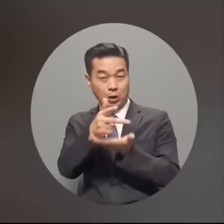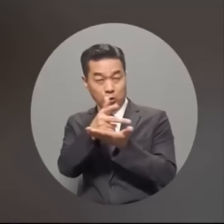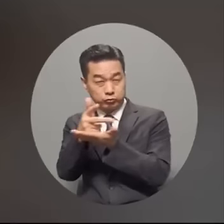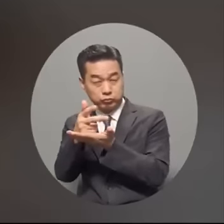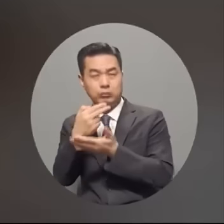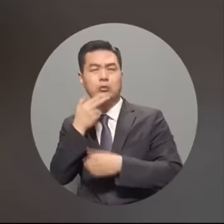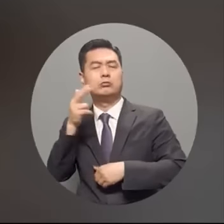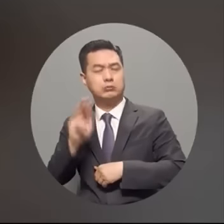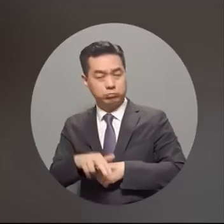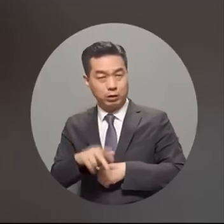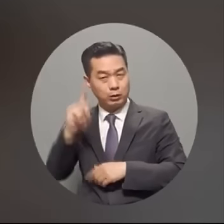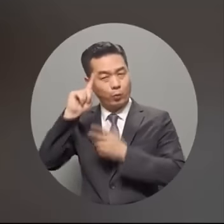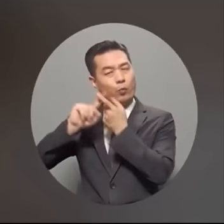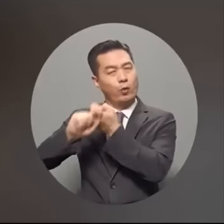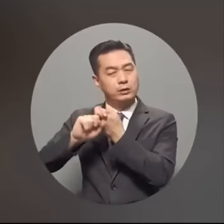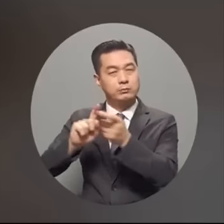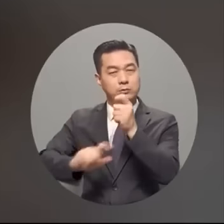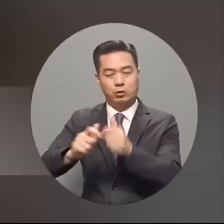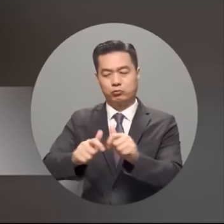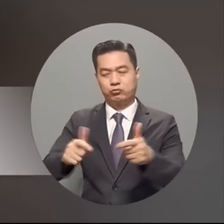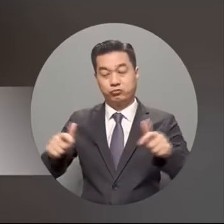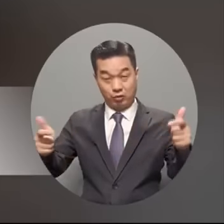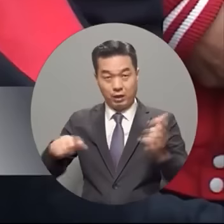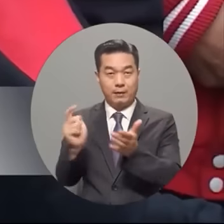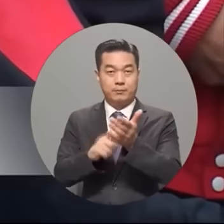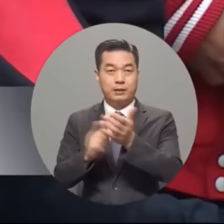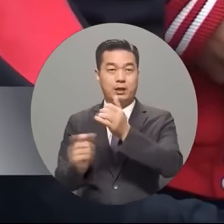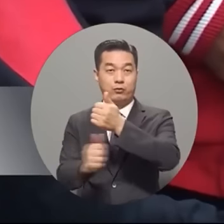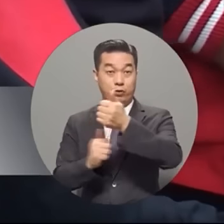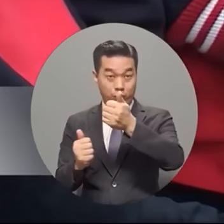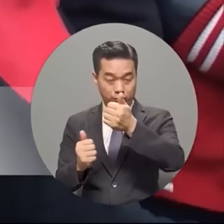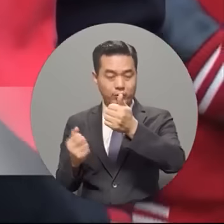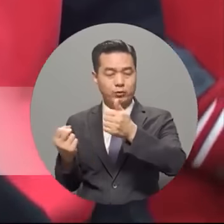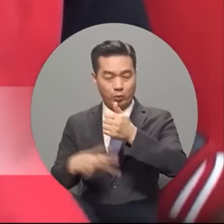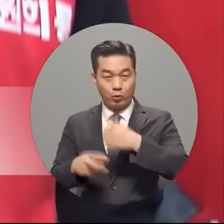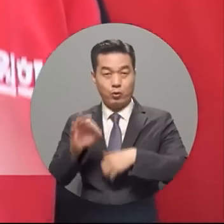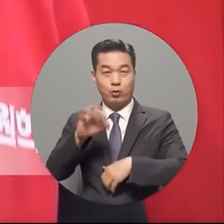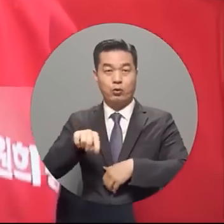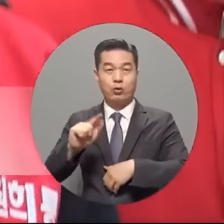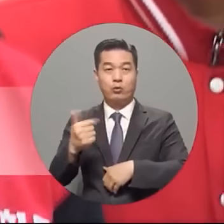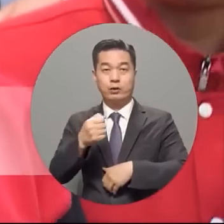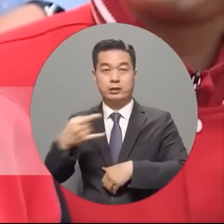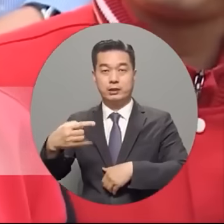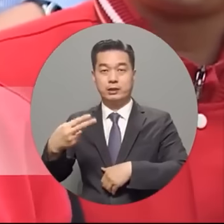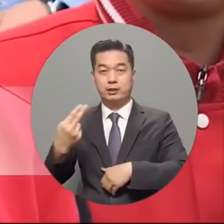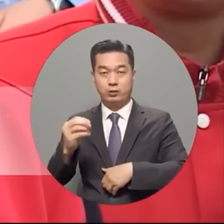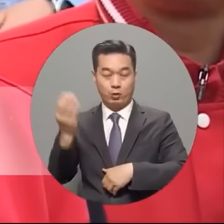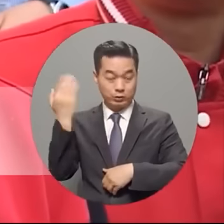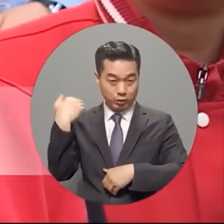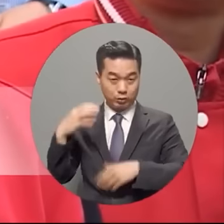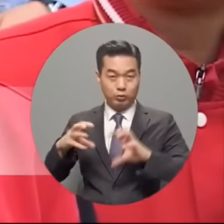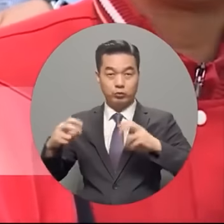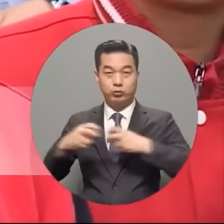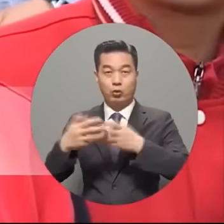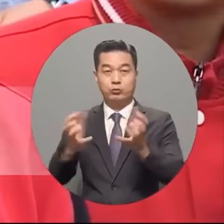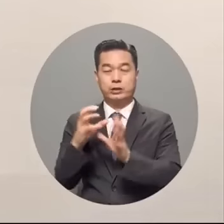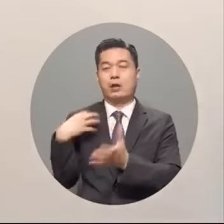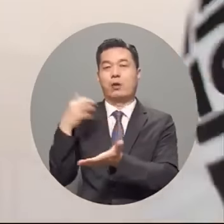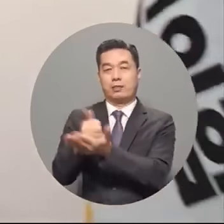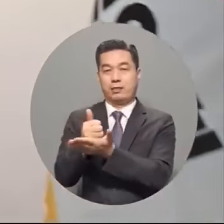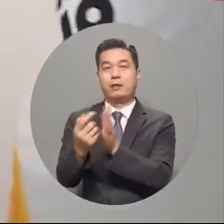더 뜨거워졌습니다 여기에 비대위원들과 원 전 국토부 장관 등을 이따라 만난 사실이